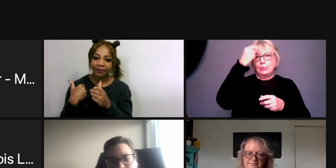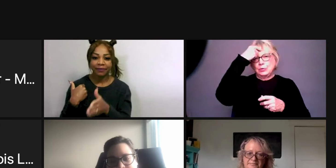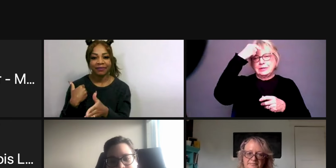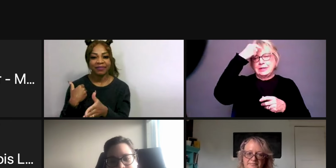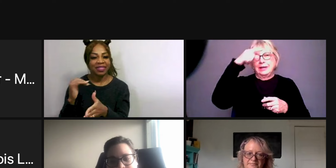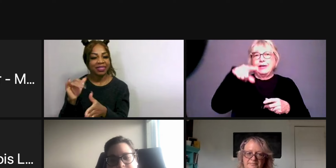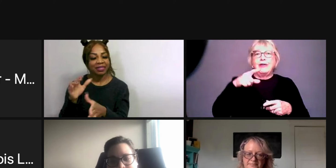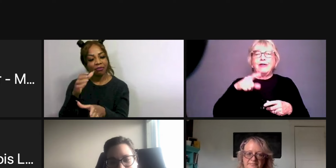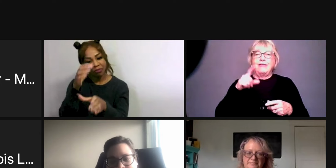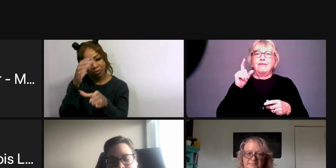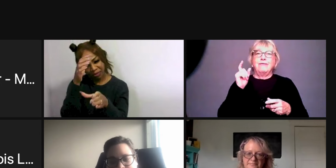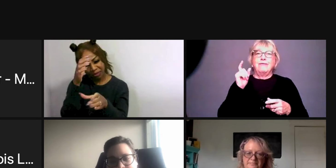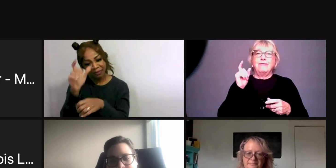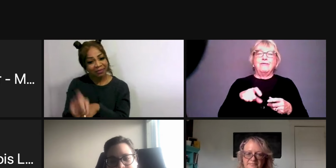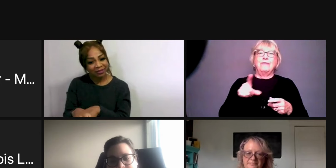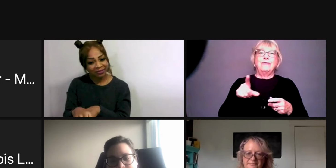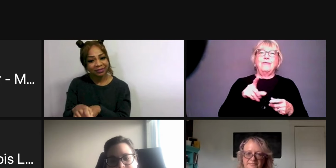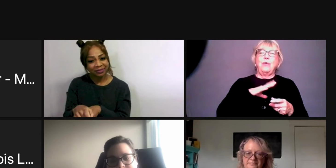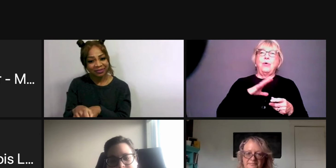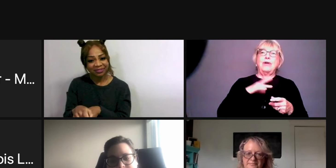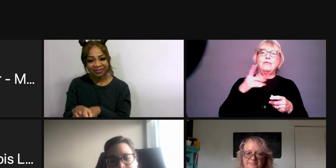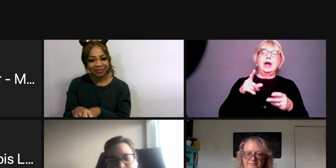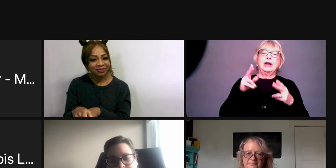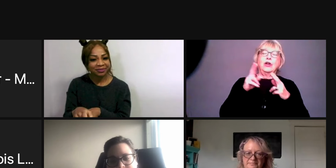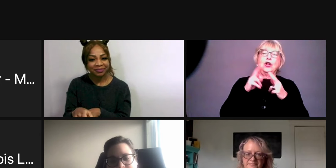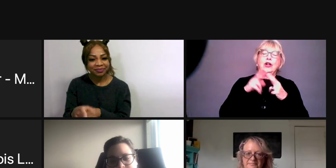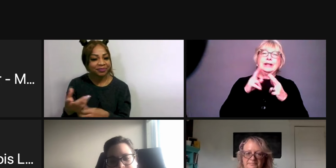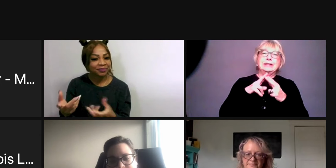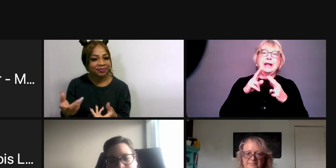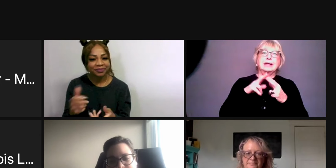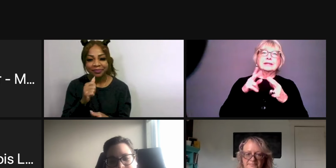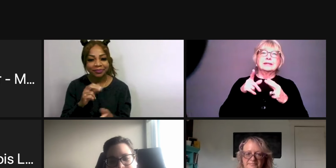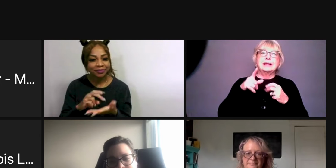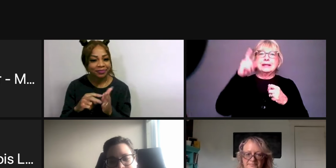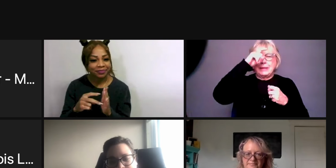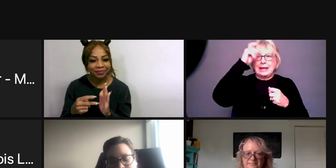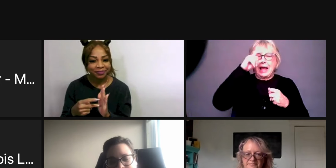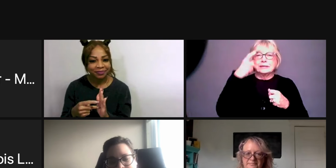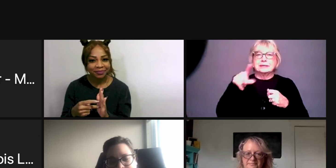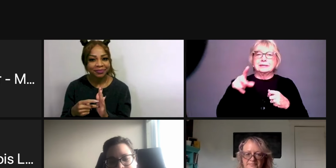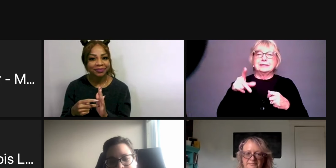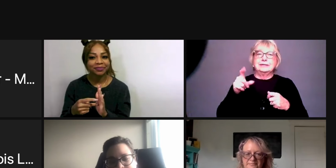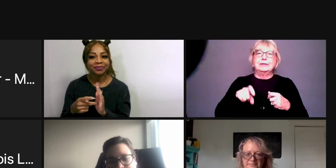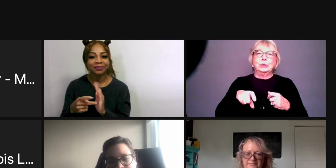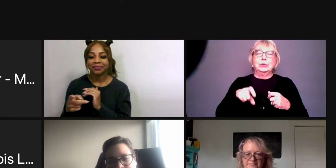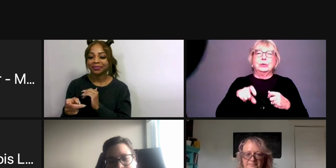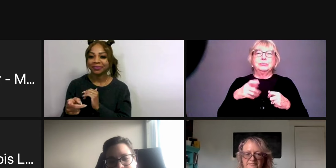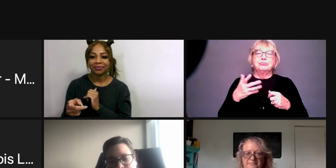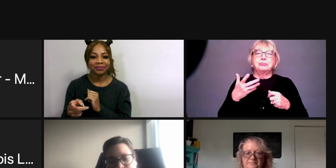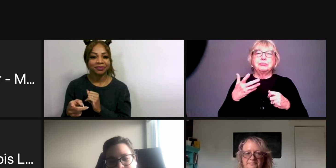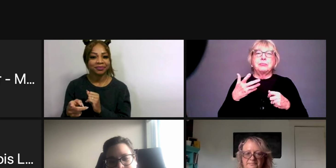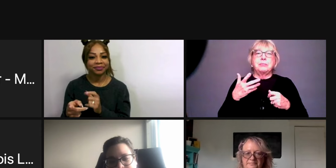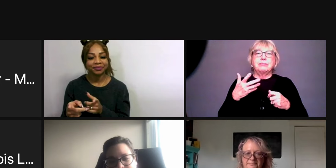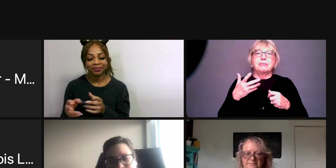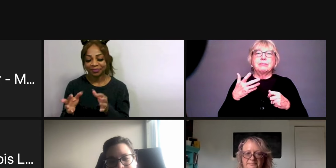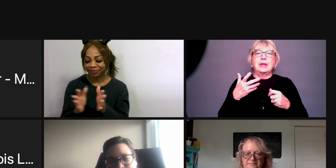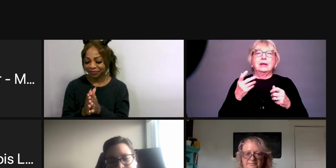aussi cette connaissance ce bagage et ça ça ne veut pas dire nécessairement